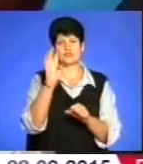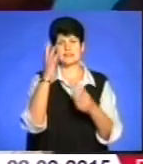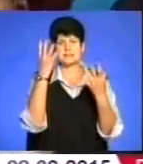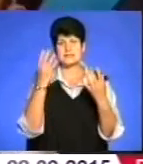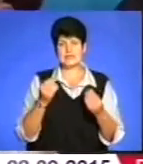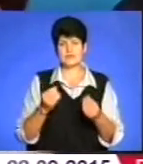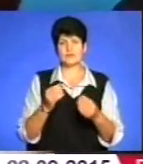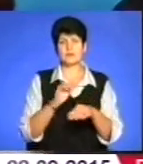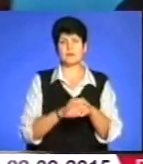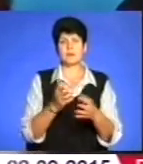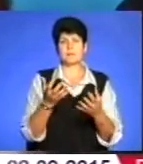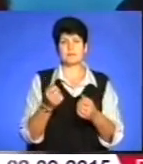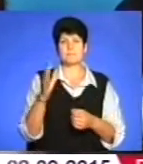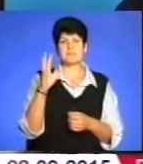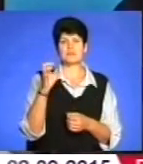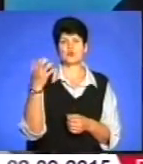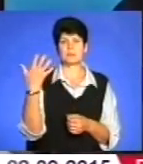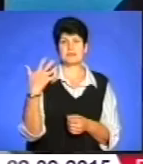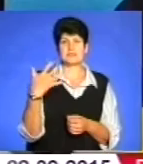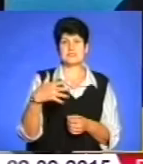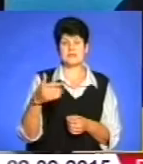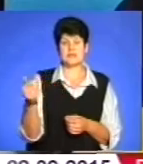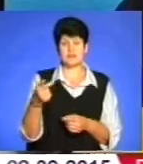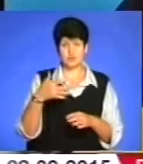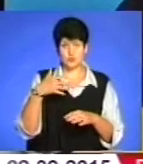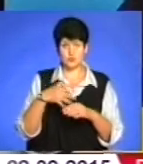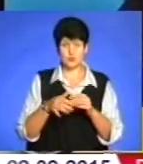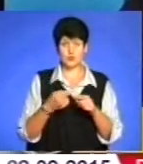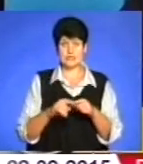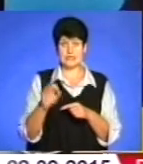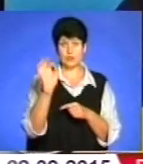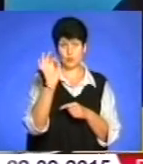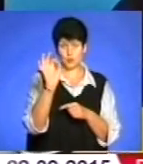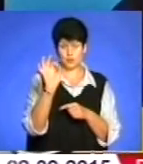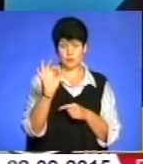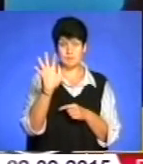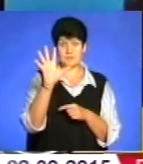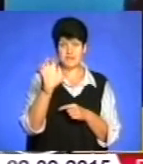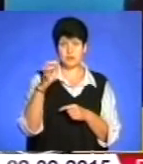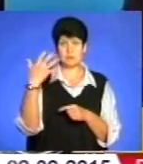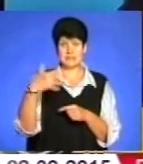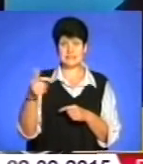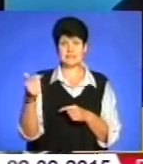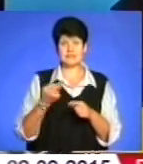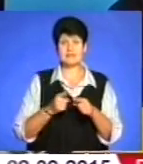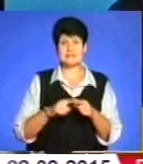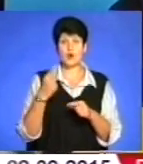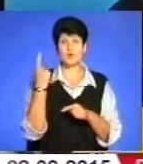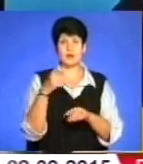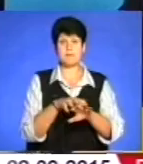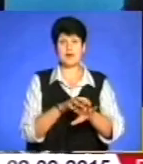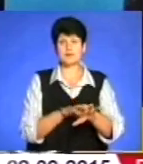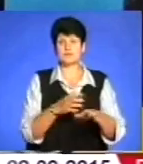ми прийняли аж 550 гривень. Ну ви розумієте, що це нуль. Це за 550 гривень, це і одна пара берців і